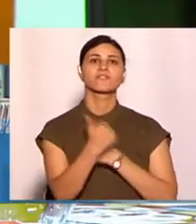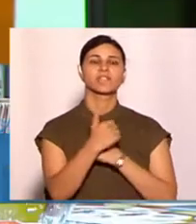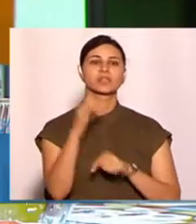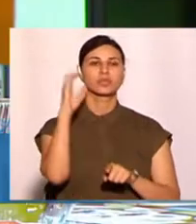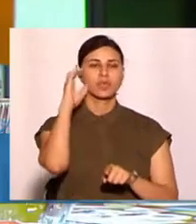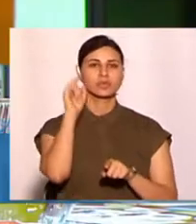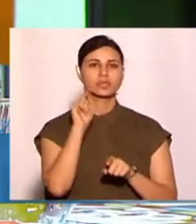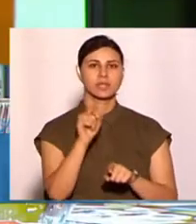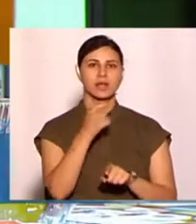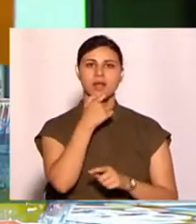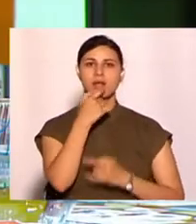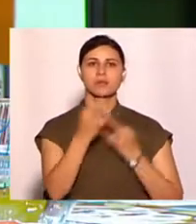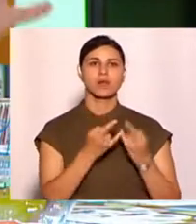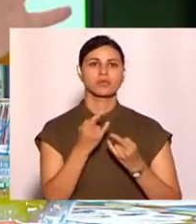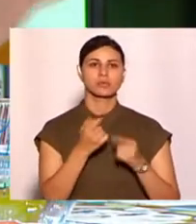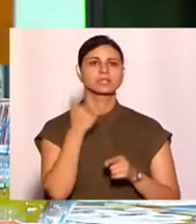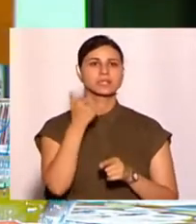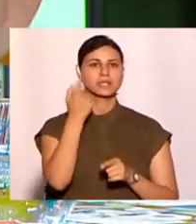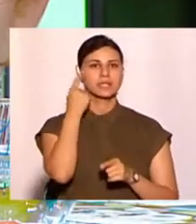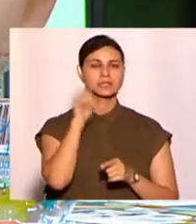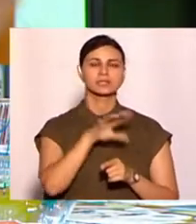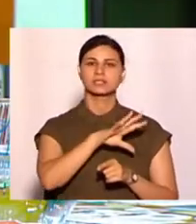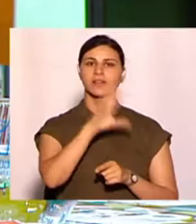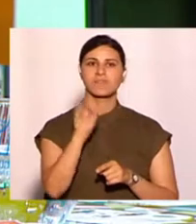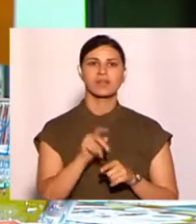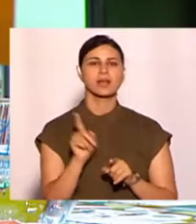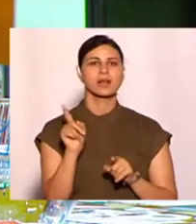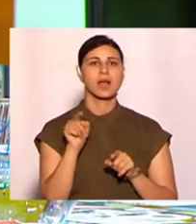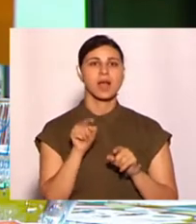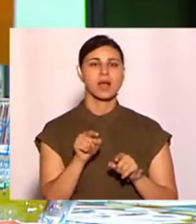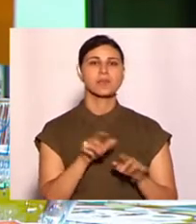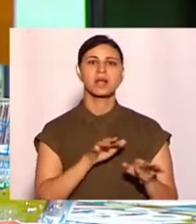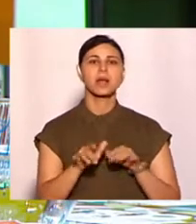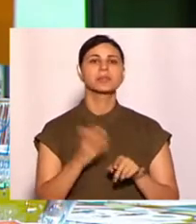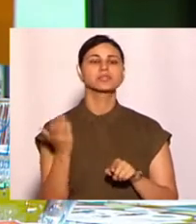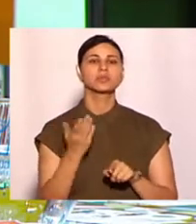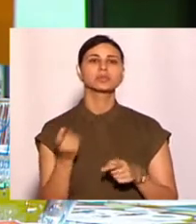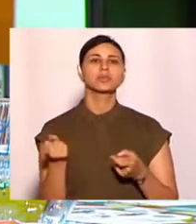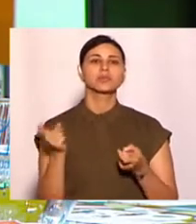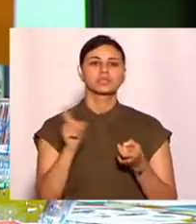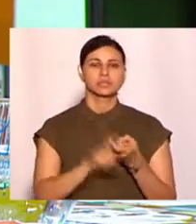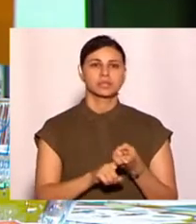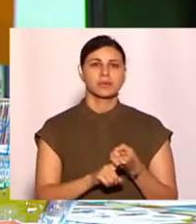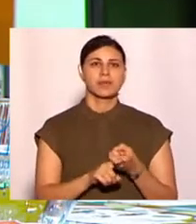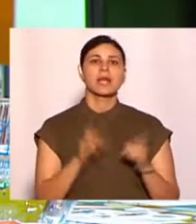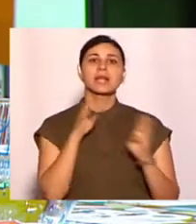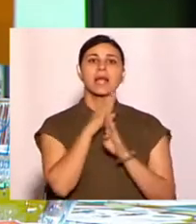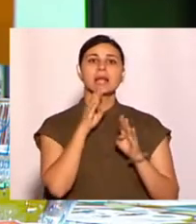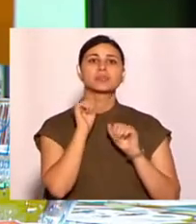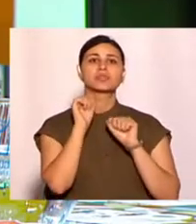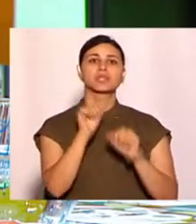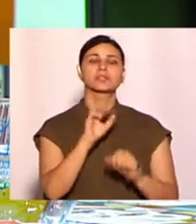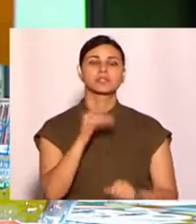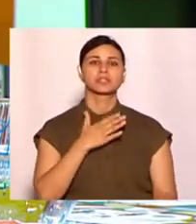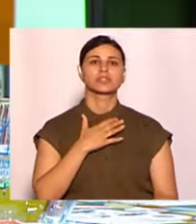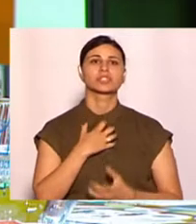ბატონო. მაყურებელს კარგად ახსოვს ყველა იზღირსება ამ კამპანიის, რომელიც უკავშირდება გარემოს დაცვას და